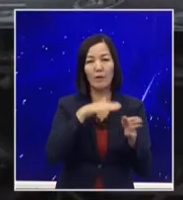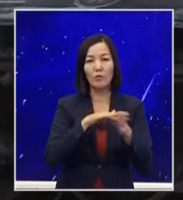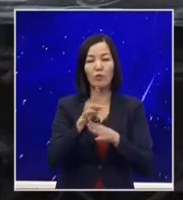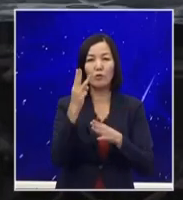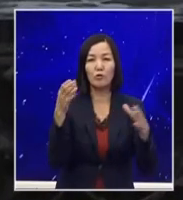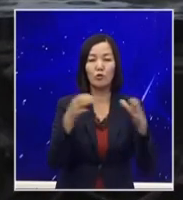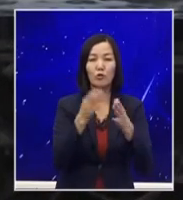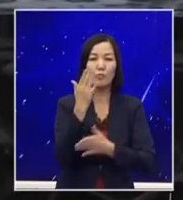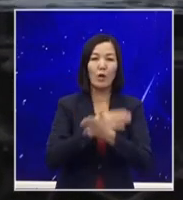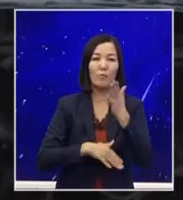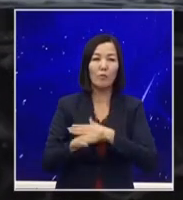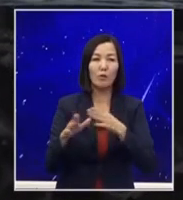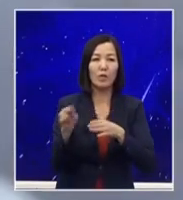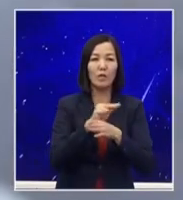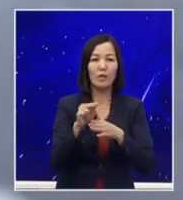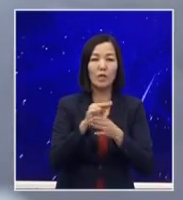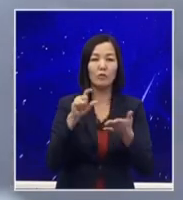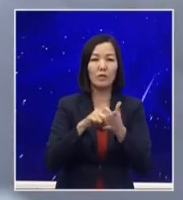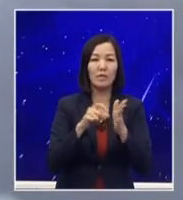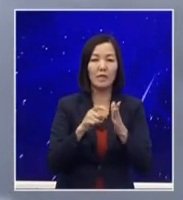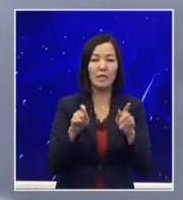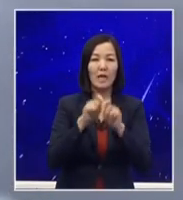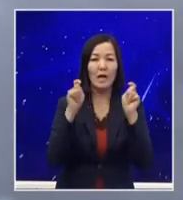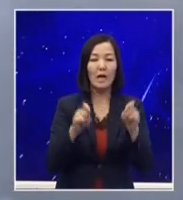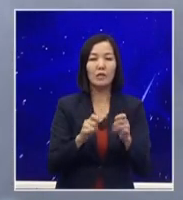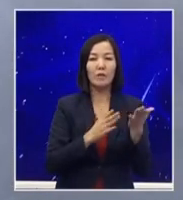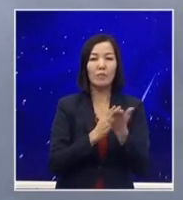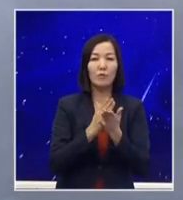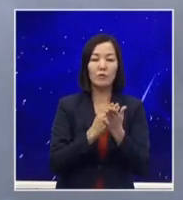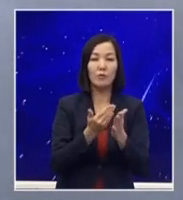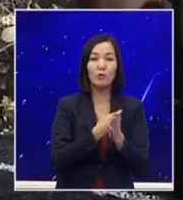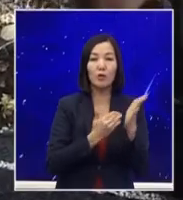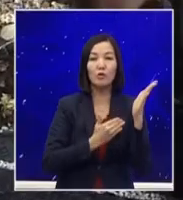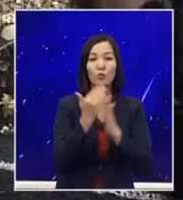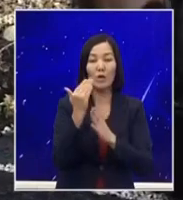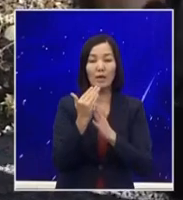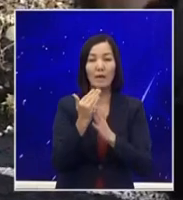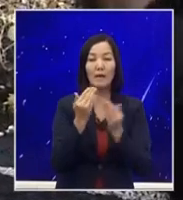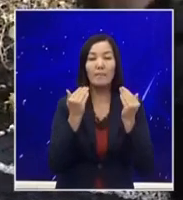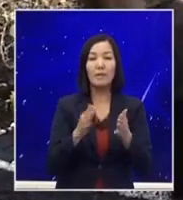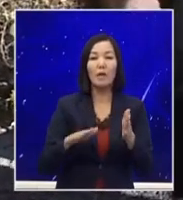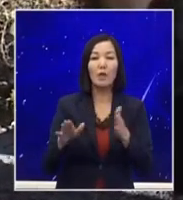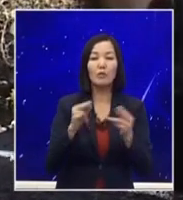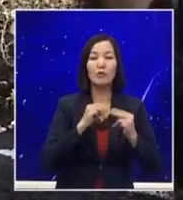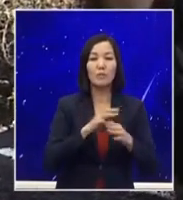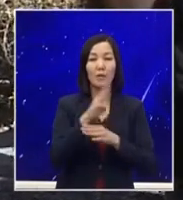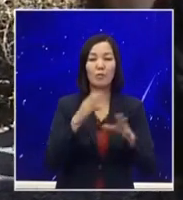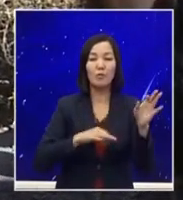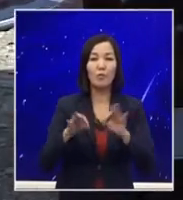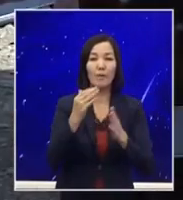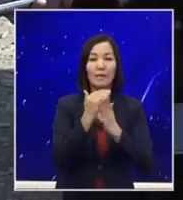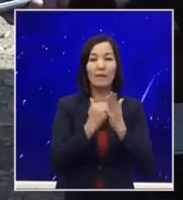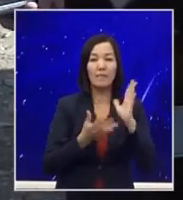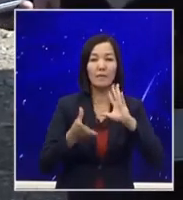топтағы мүгедек жан дәнекелеуші цехын ашты. Айтуынша, бұл қызметке сұраныс жоғары. Айта кетейік, биыл ауданда жұмыспен қамту